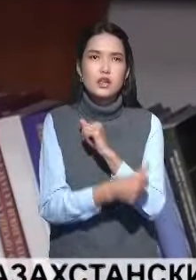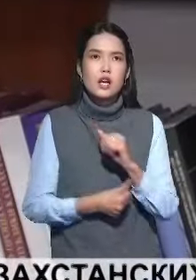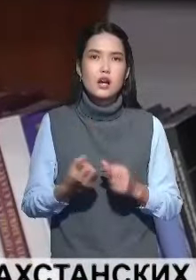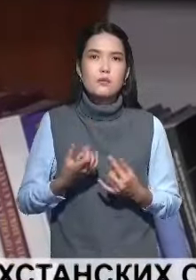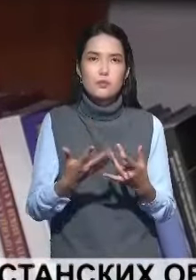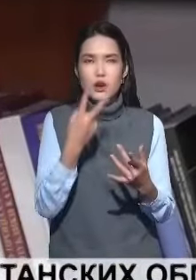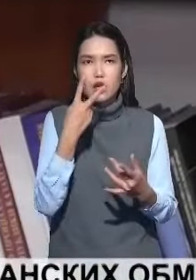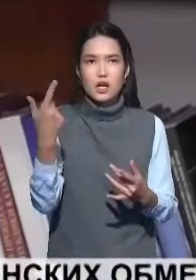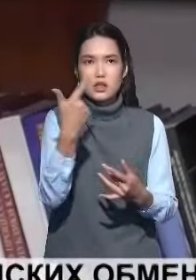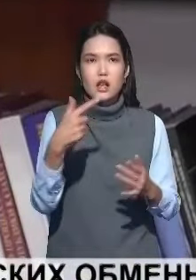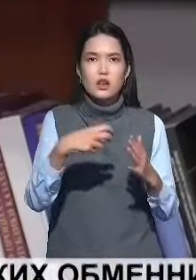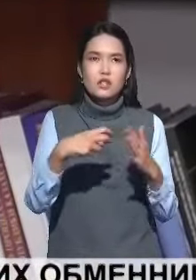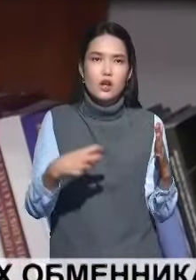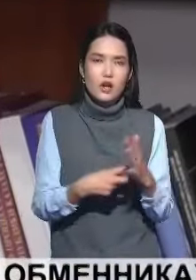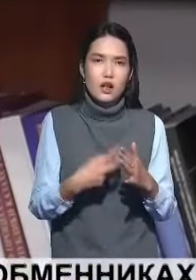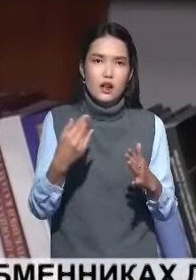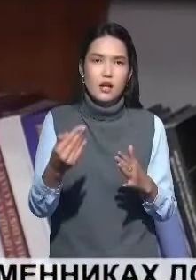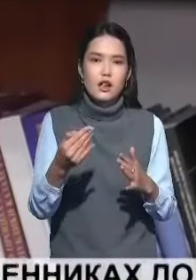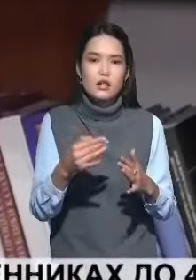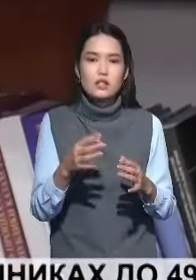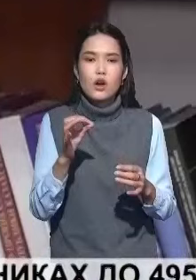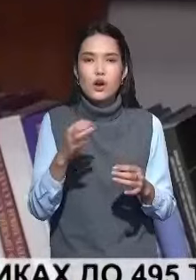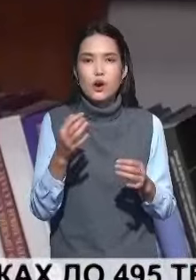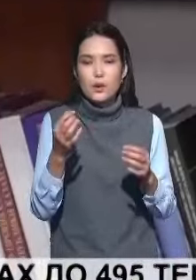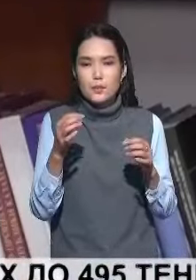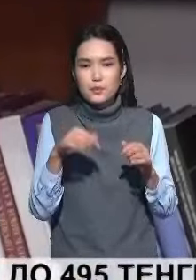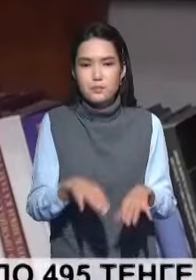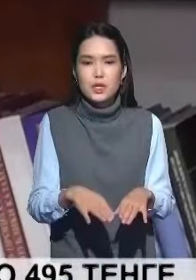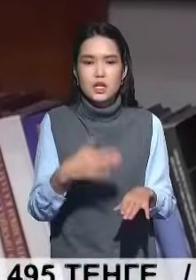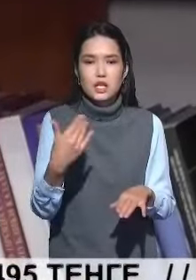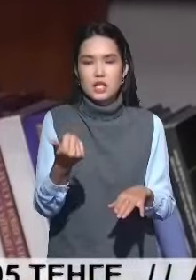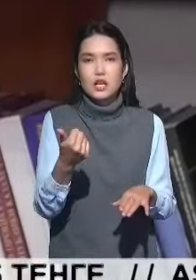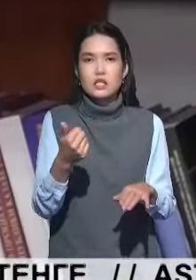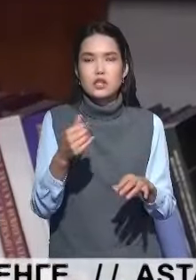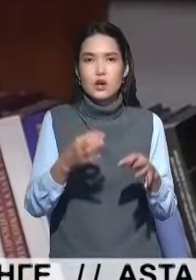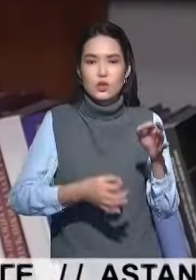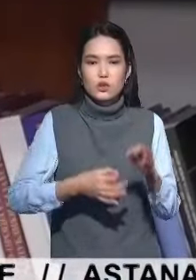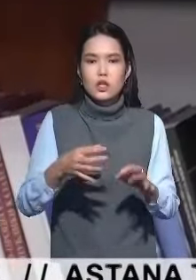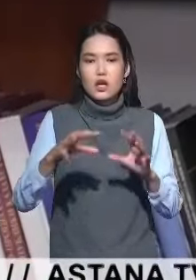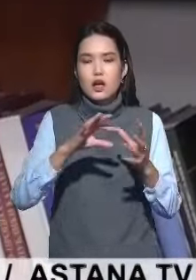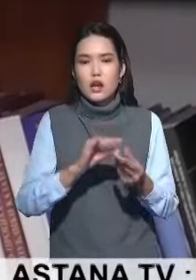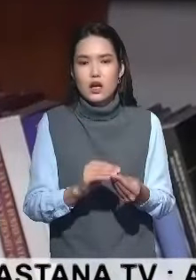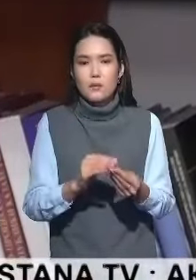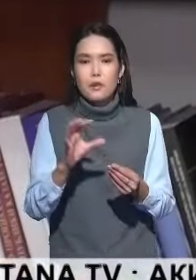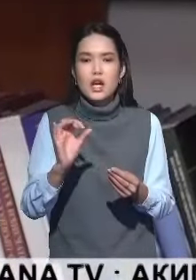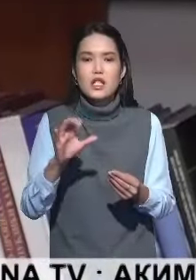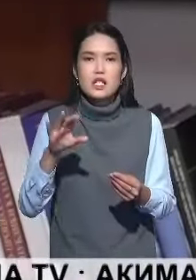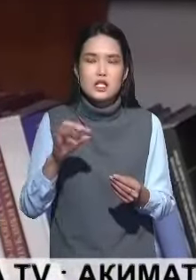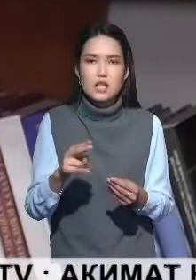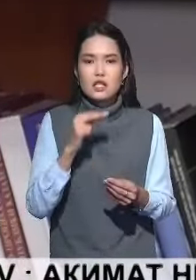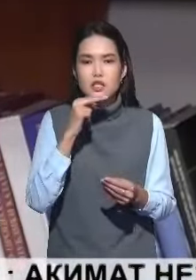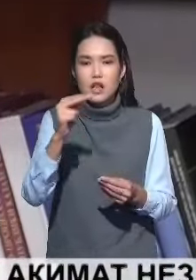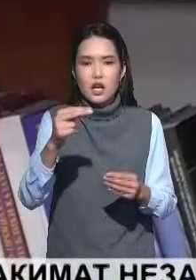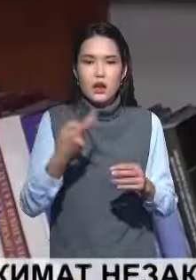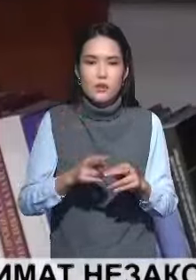предусмотренных Гражданским кодексом, о признании сделок недействительной. В последующем истец вправе обжаловать данное